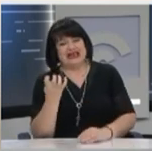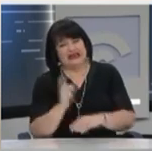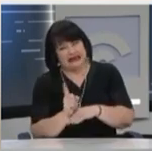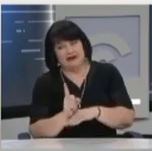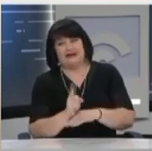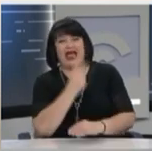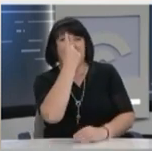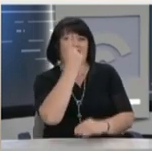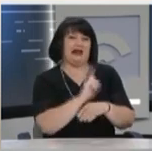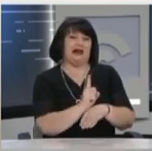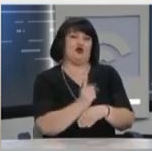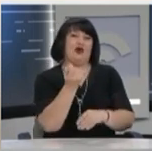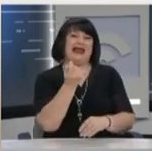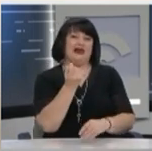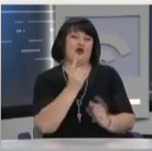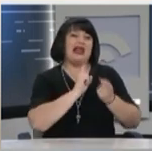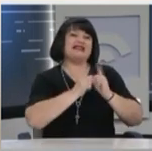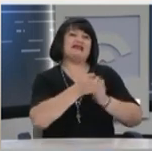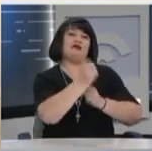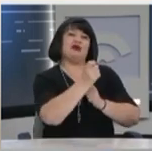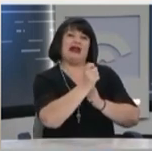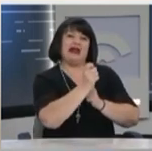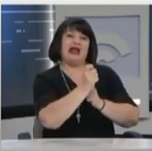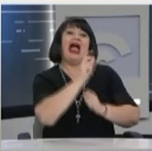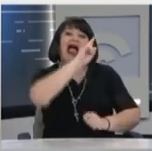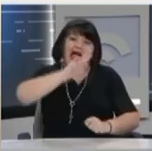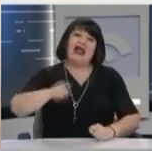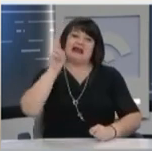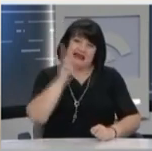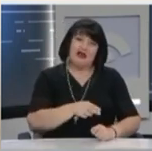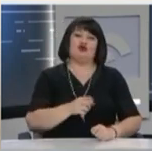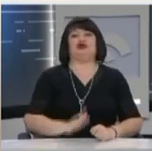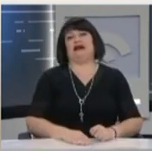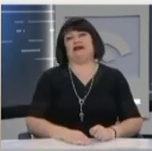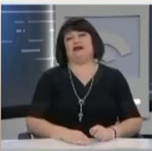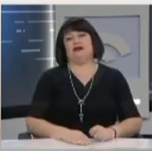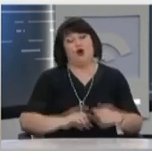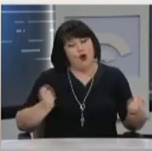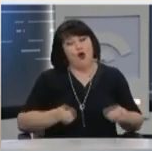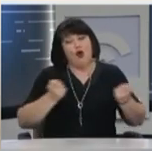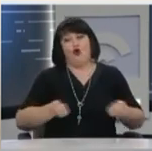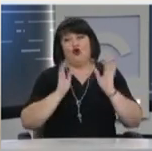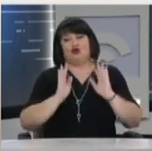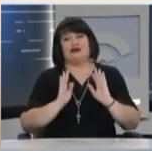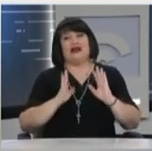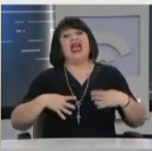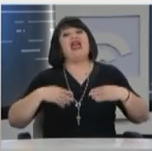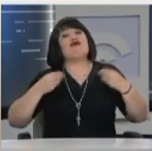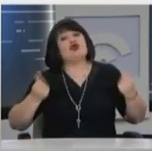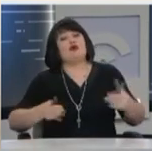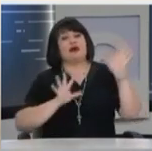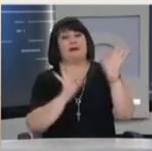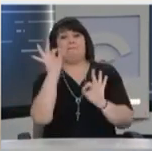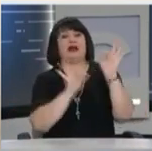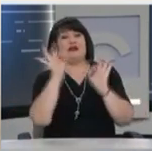πειράζει. Αλλά τη συμφωνία των Πρεσπών ακυρώστε την. Κάντε τα πάντα να ακυρωθεί. Θα σε ευγνωμονεί η